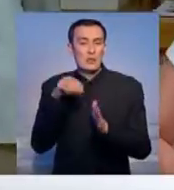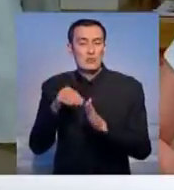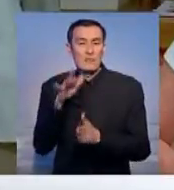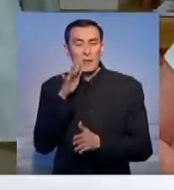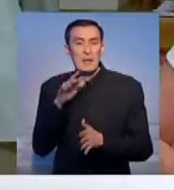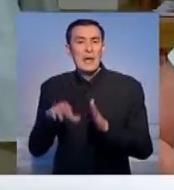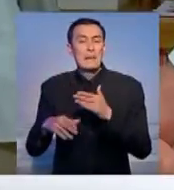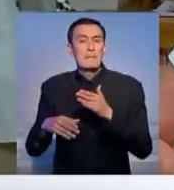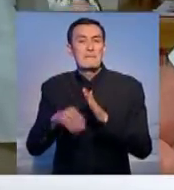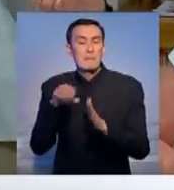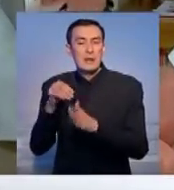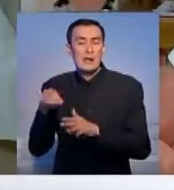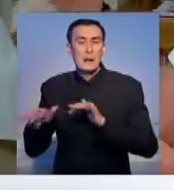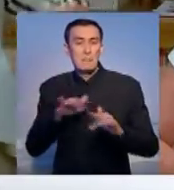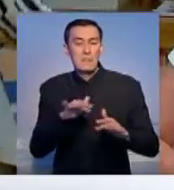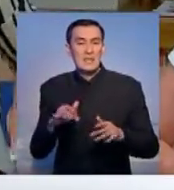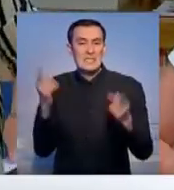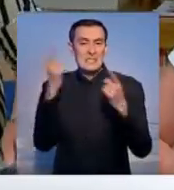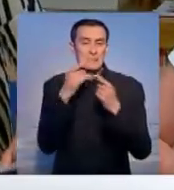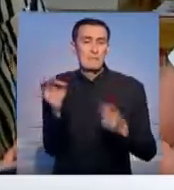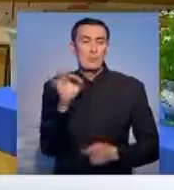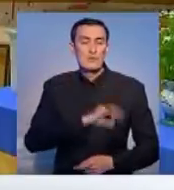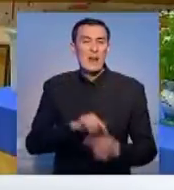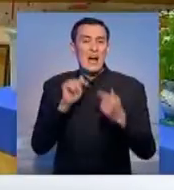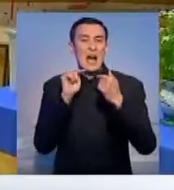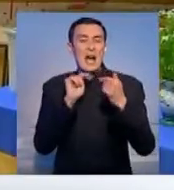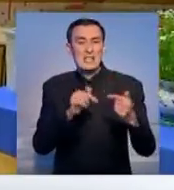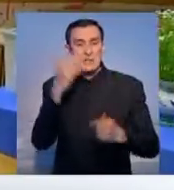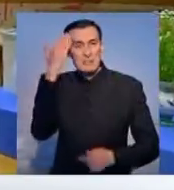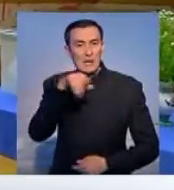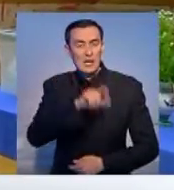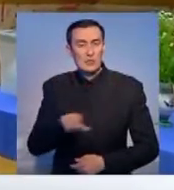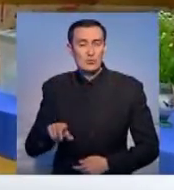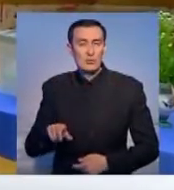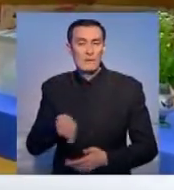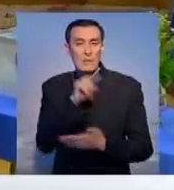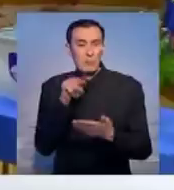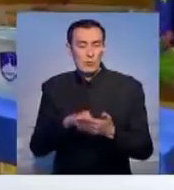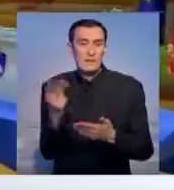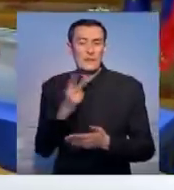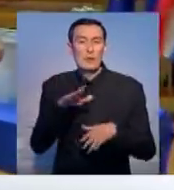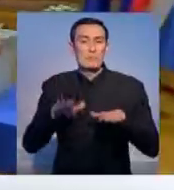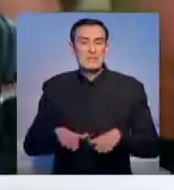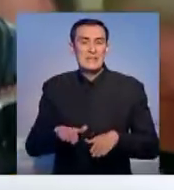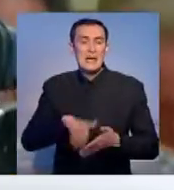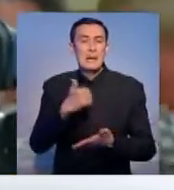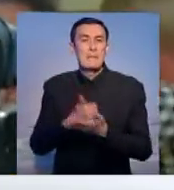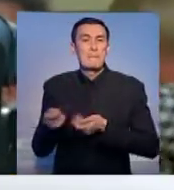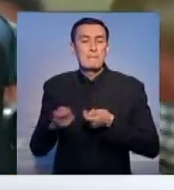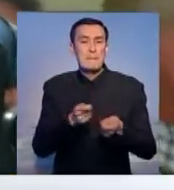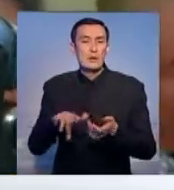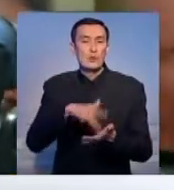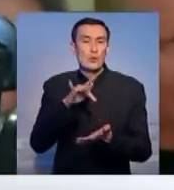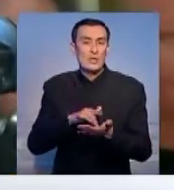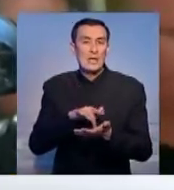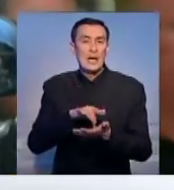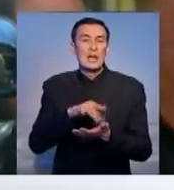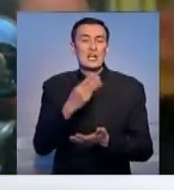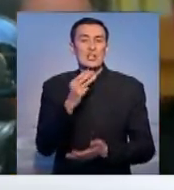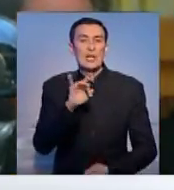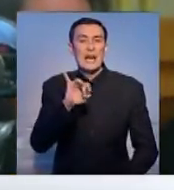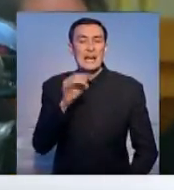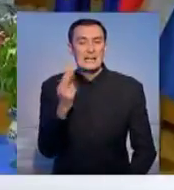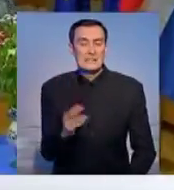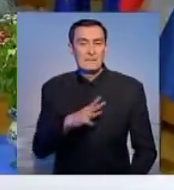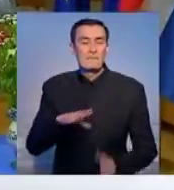предвыборной кампании политик широко использовал антимигрантскую риторику. На втором месте мэр города Камник Марьян Шарец. Всего